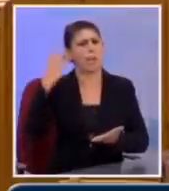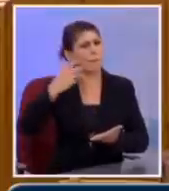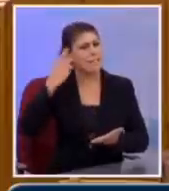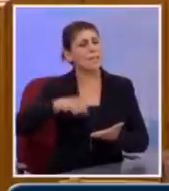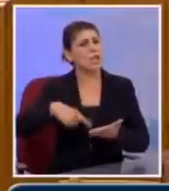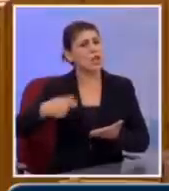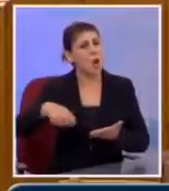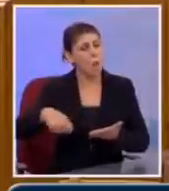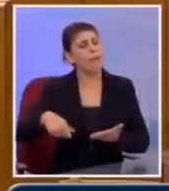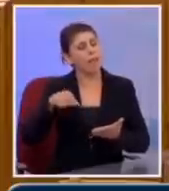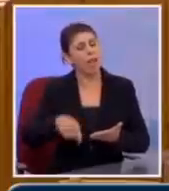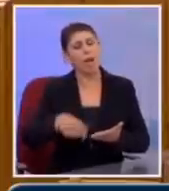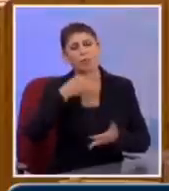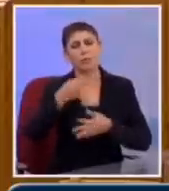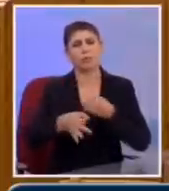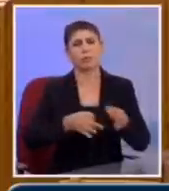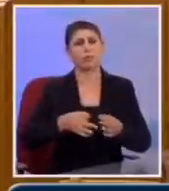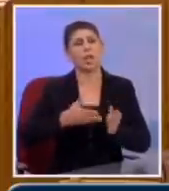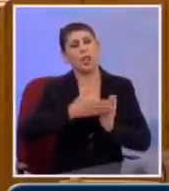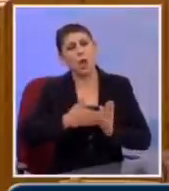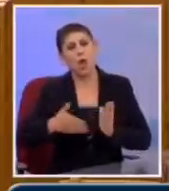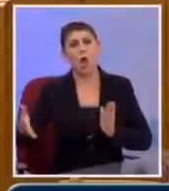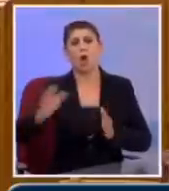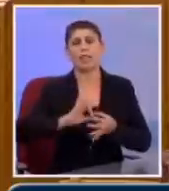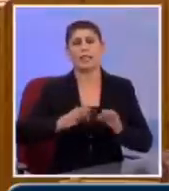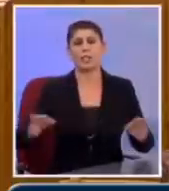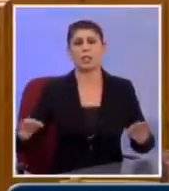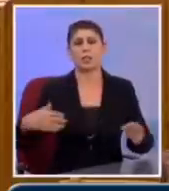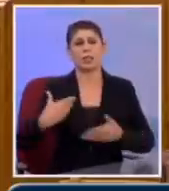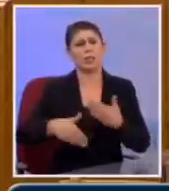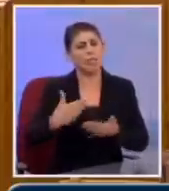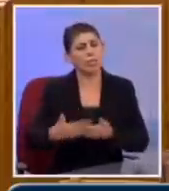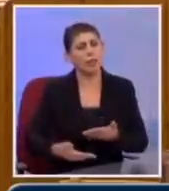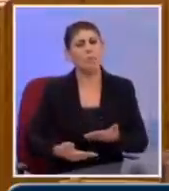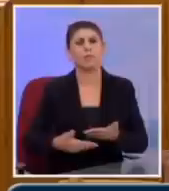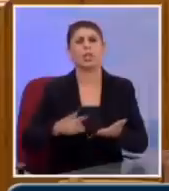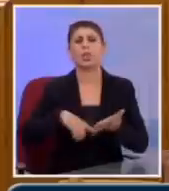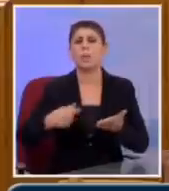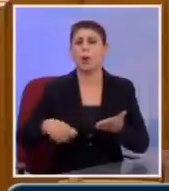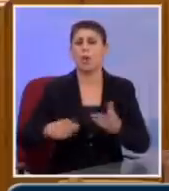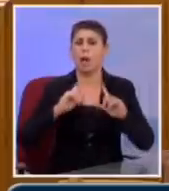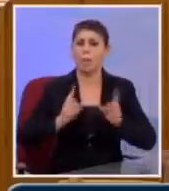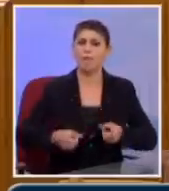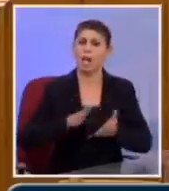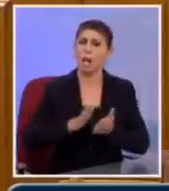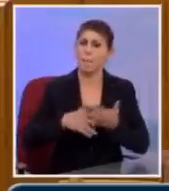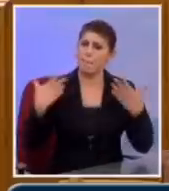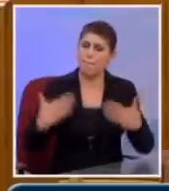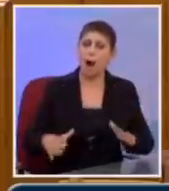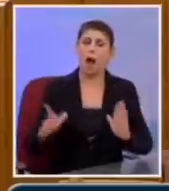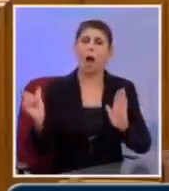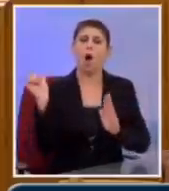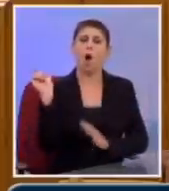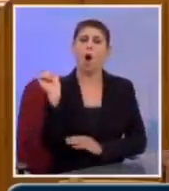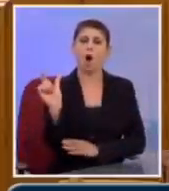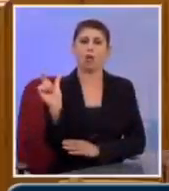την νομική, αλλά και όλη την ιστορική διαδρομή και την ομολογία των αποφάσεων που έχουν εκδοθεί, ο όρος